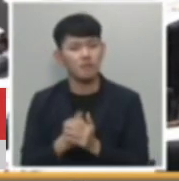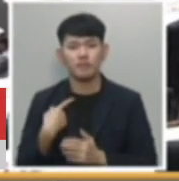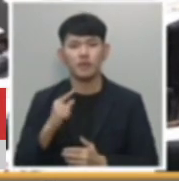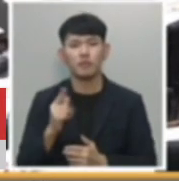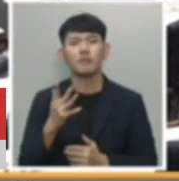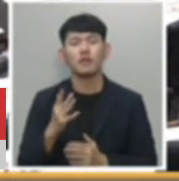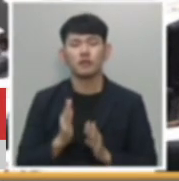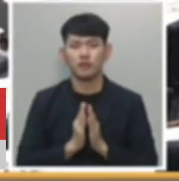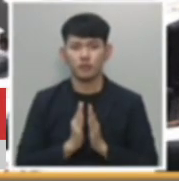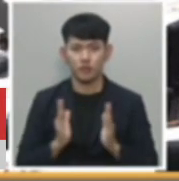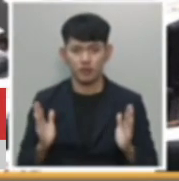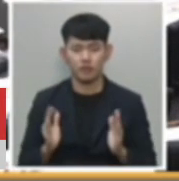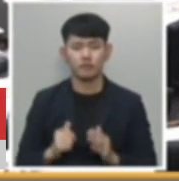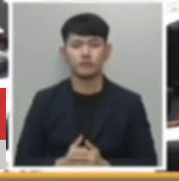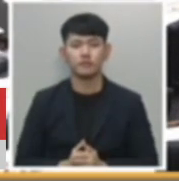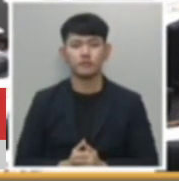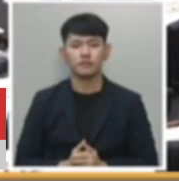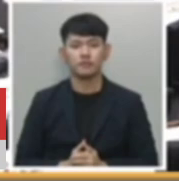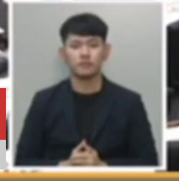ขอบคุณมุนทินครับ